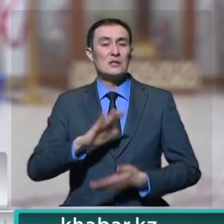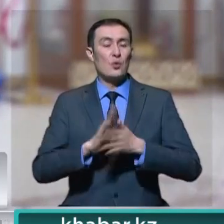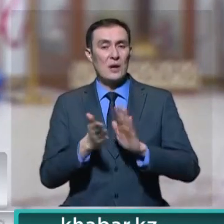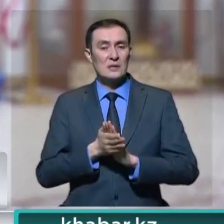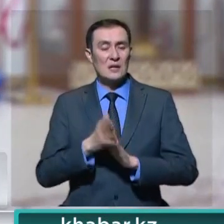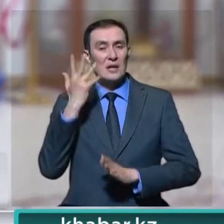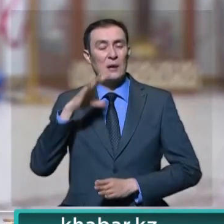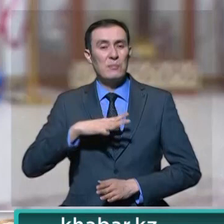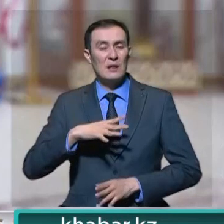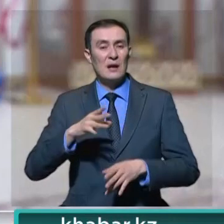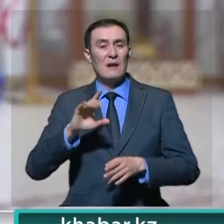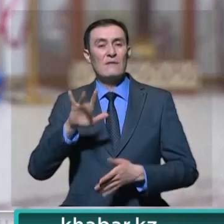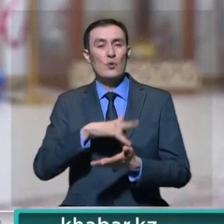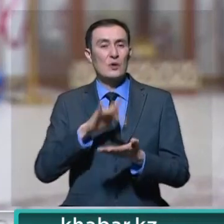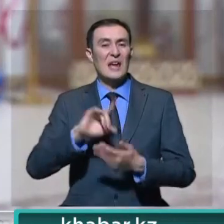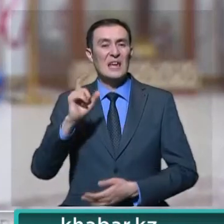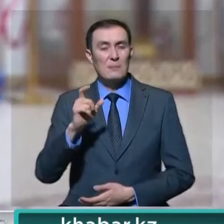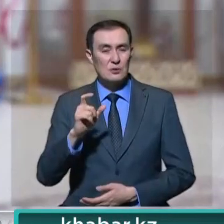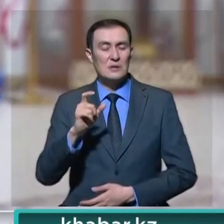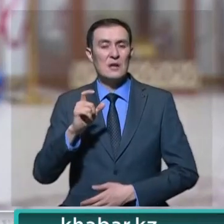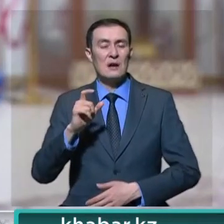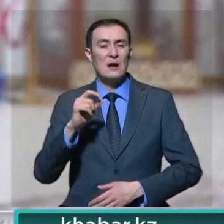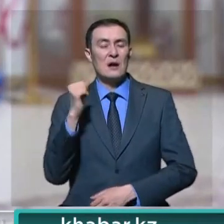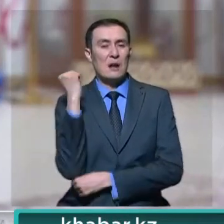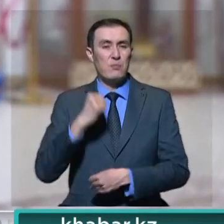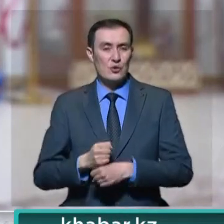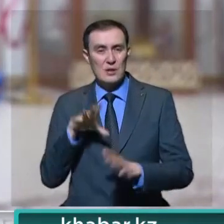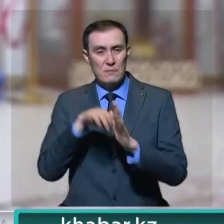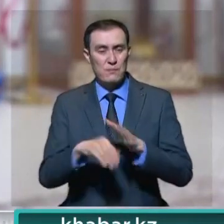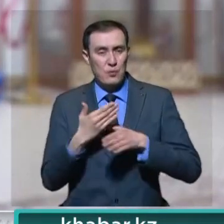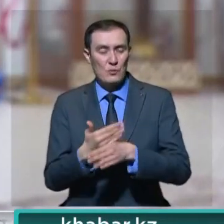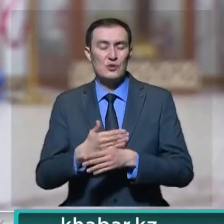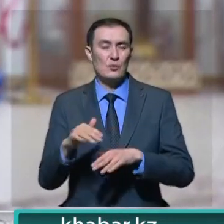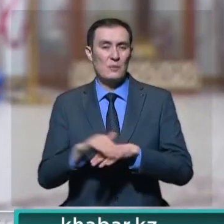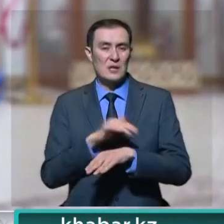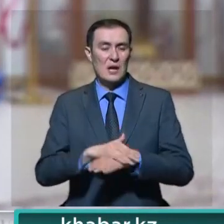ситуацией в Экибастузе, когда потребовались и руки, и потребовалась гуманитарная помощь.